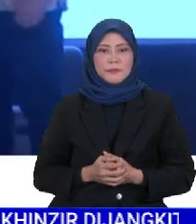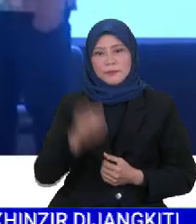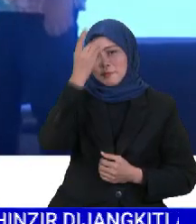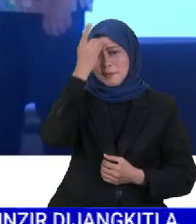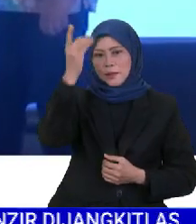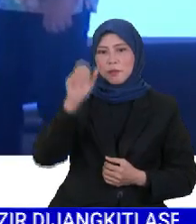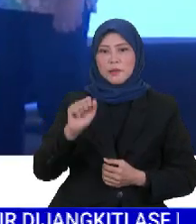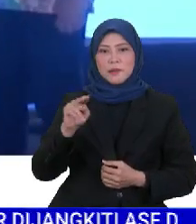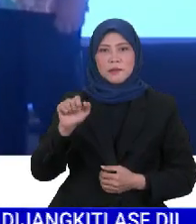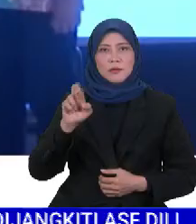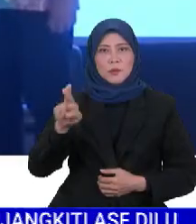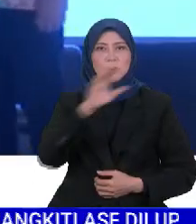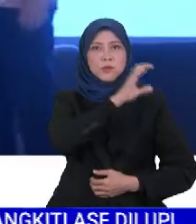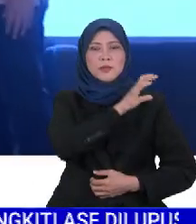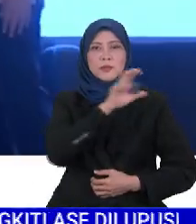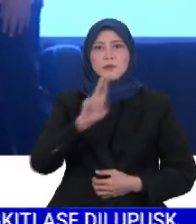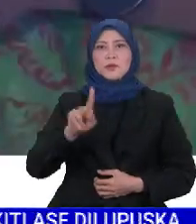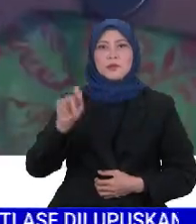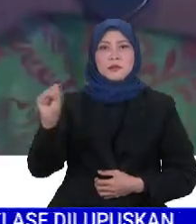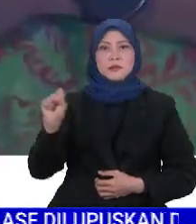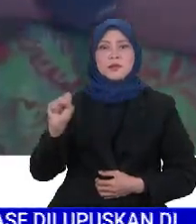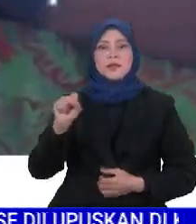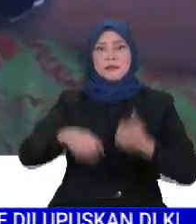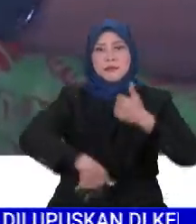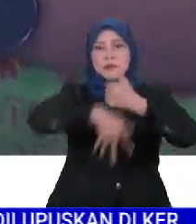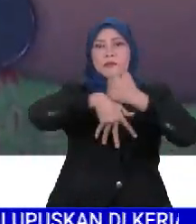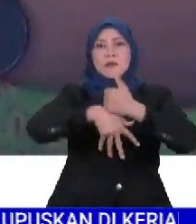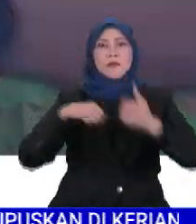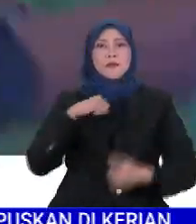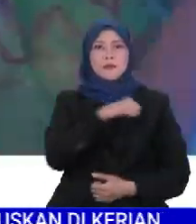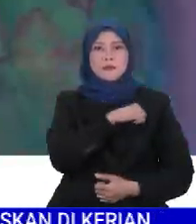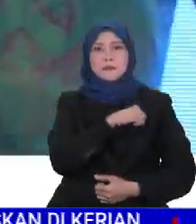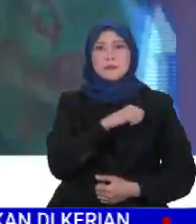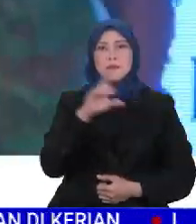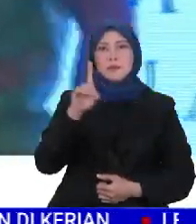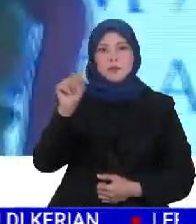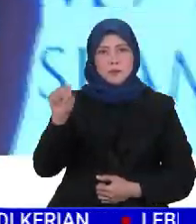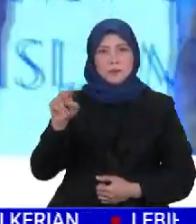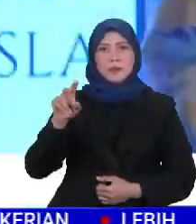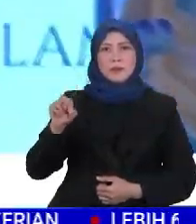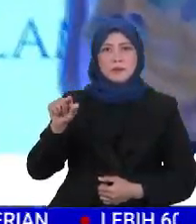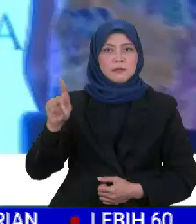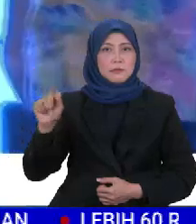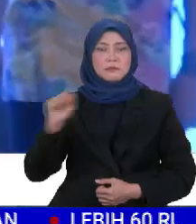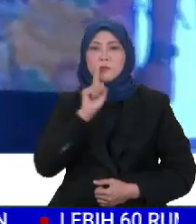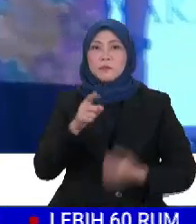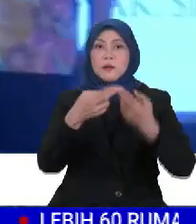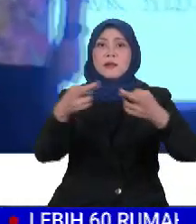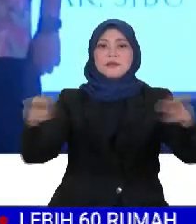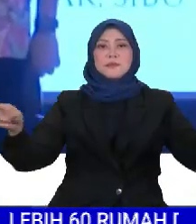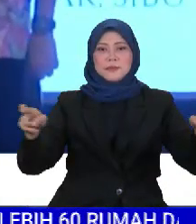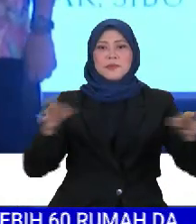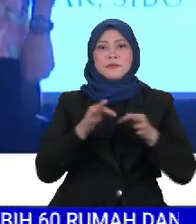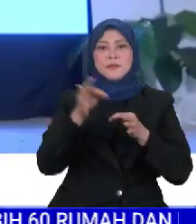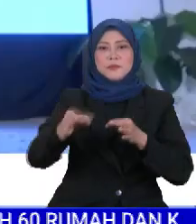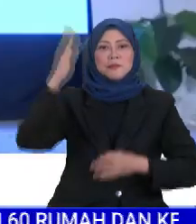Dato' Anwar yang juga pengerusi UTS merangkap ahli Dewan Undangan Negeri Nangka berucap demikian semasa merasmikan Majlis